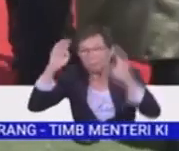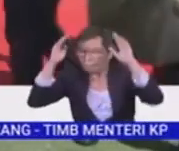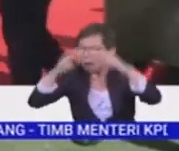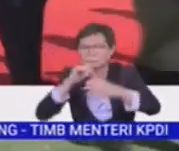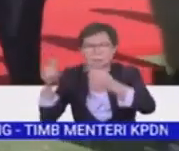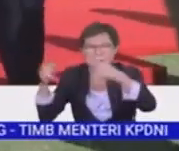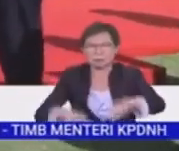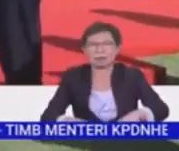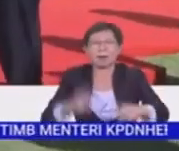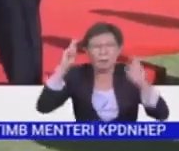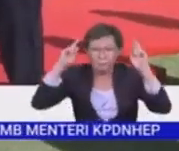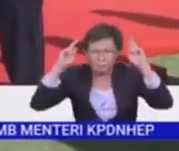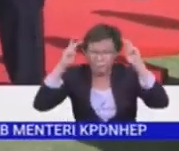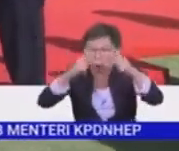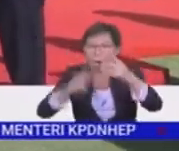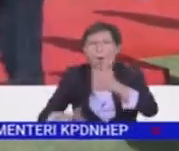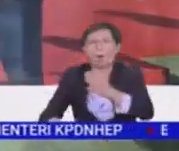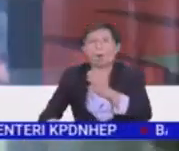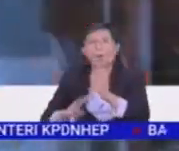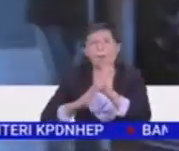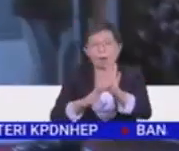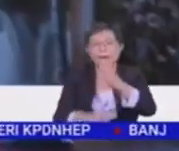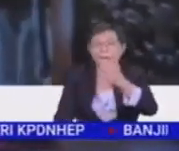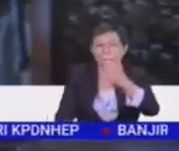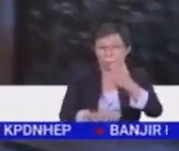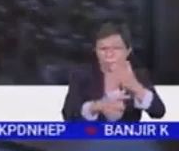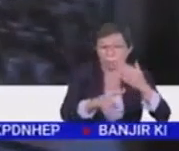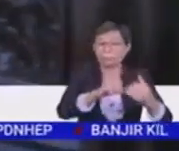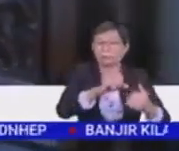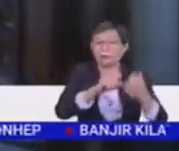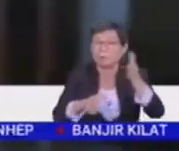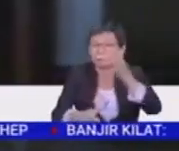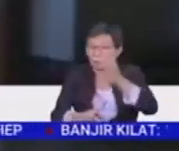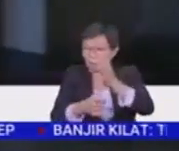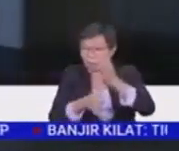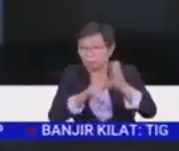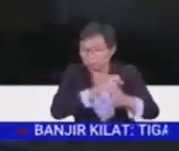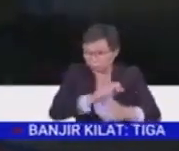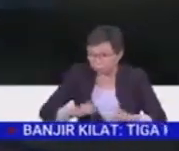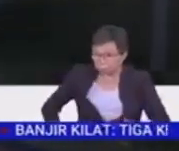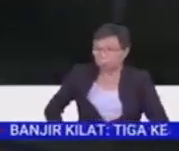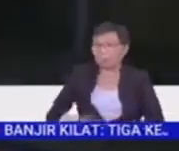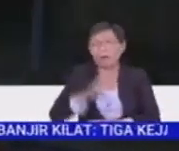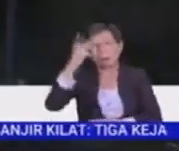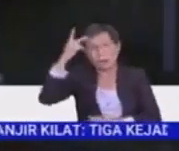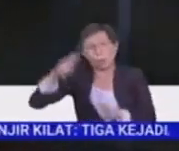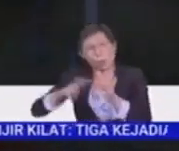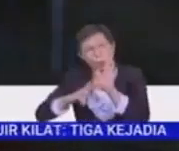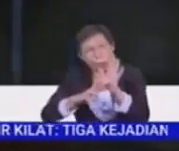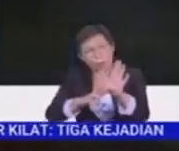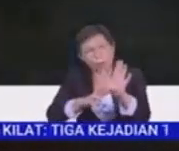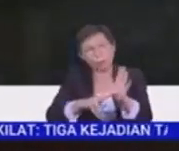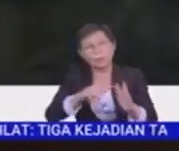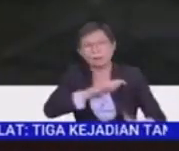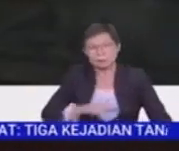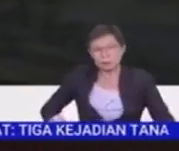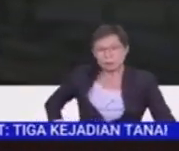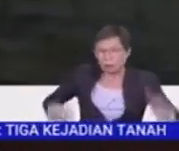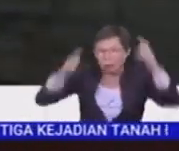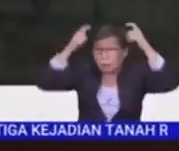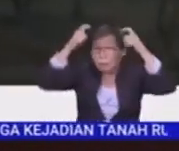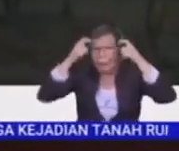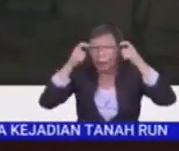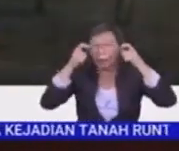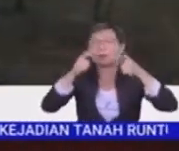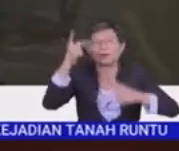diwakili pemangku Raja Pahang Tengku Hasan Ali Ibrahim Alamsyah Al Sultan Abdullah Hai male Kelantan diwakili Tengku mahkota